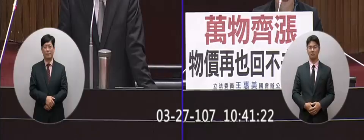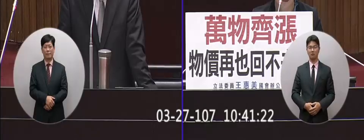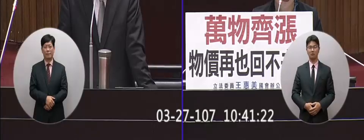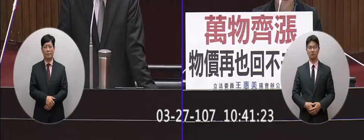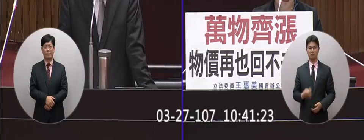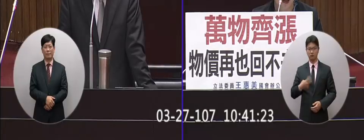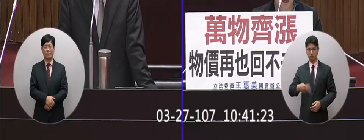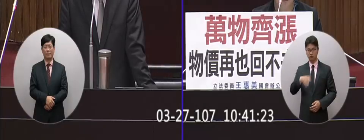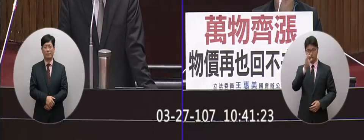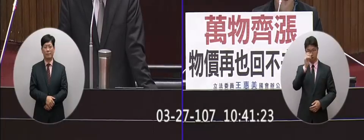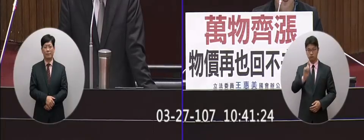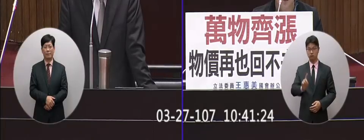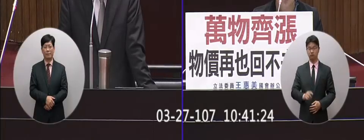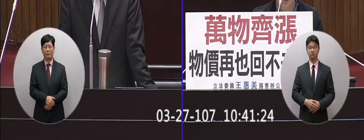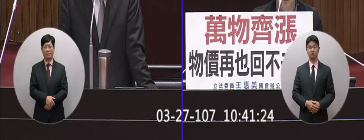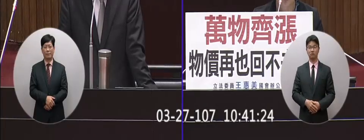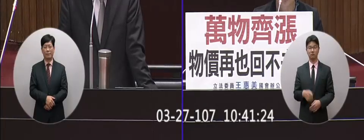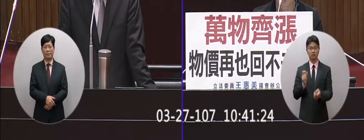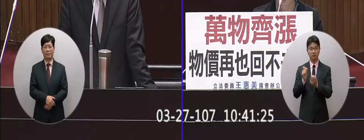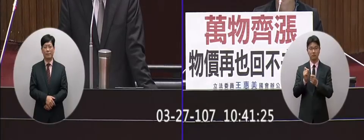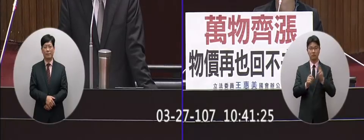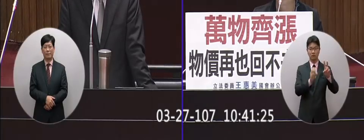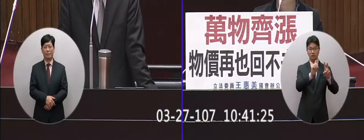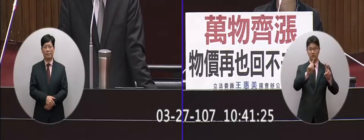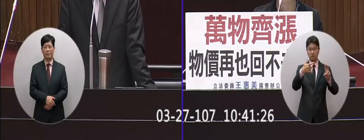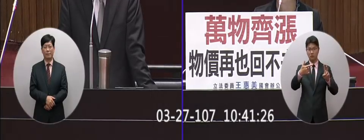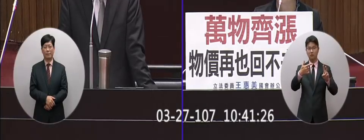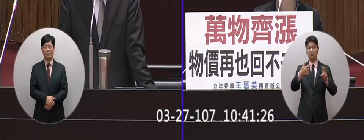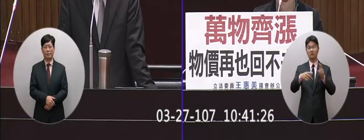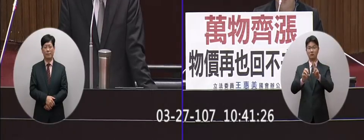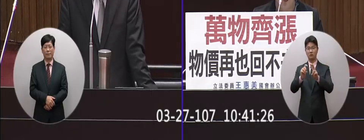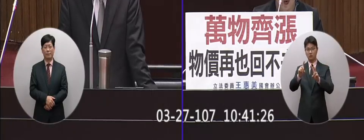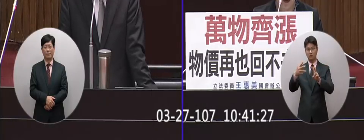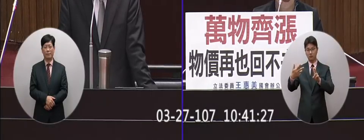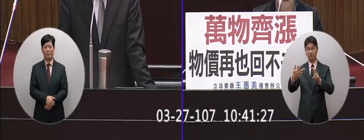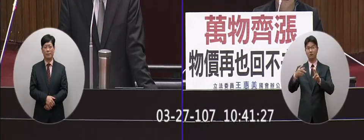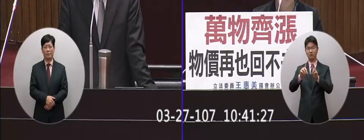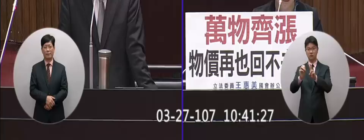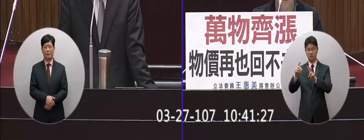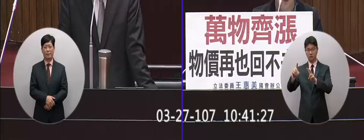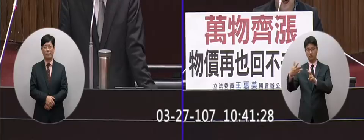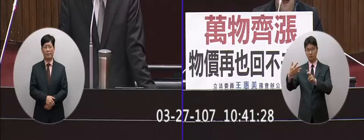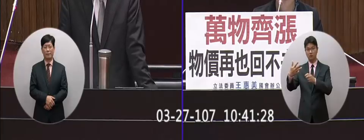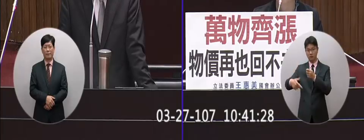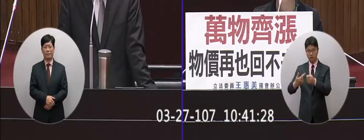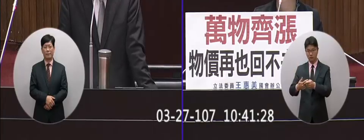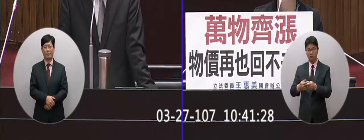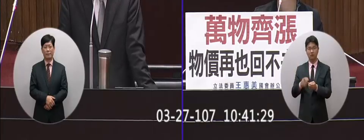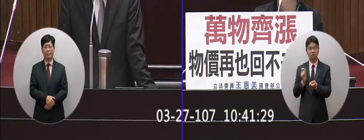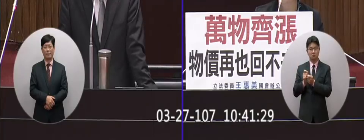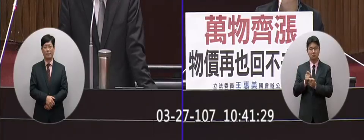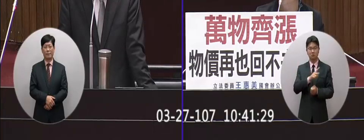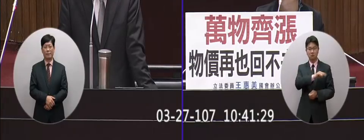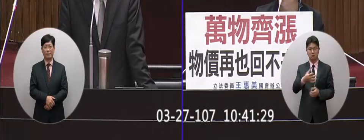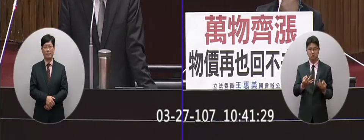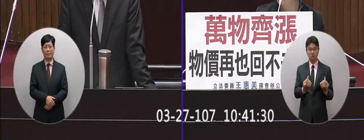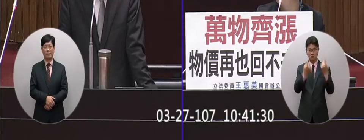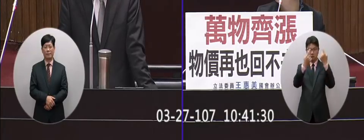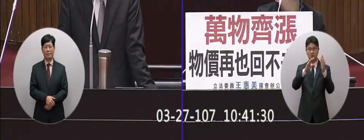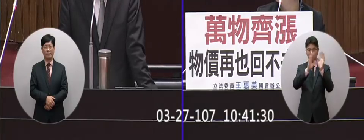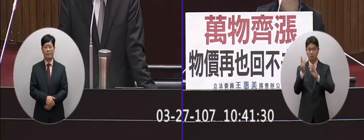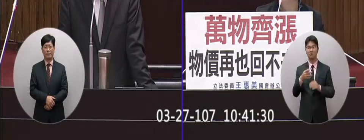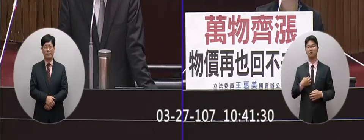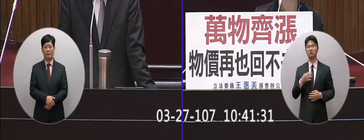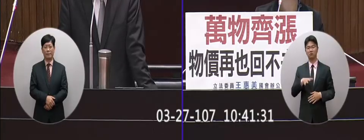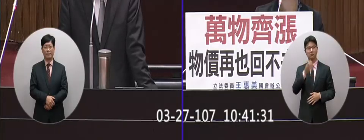我再来，我们来看看现在最近从2016、2017到2018，我们来看一下最近的一个物价的一个上涨的一个状